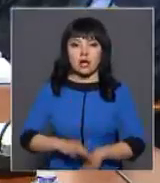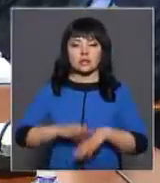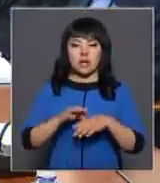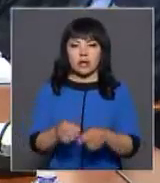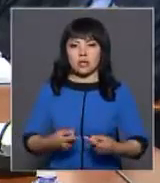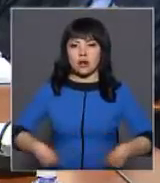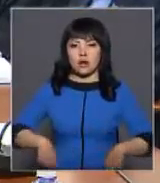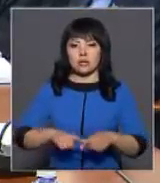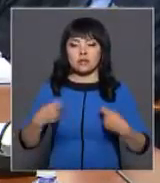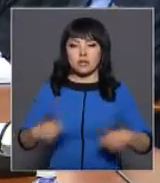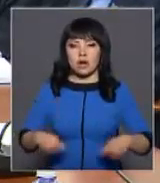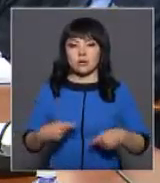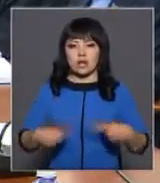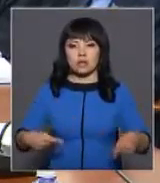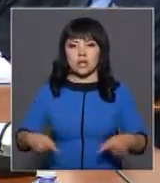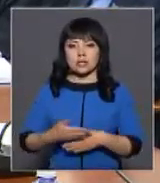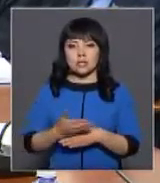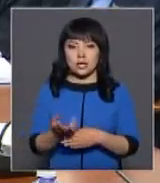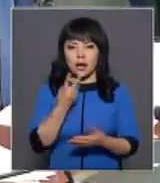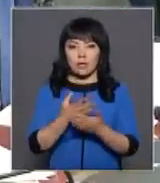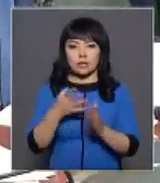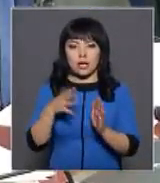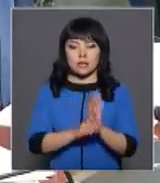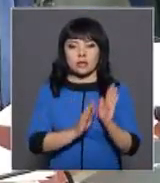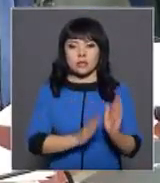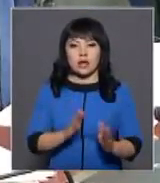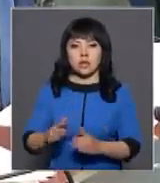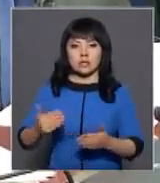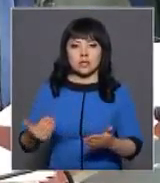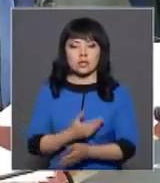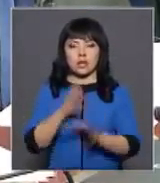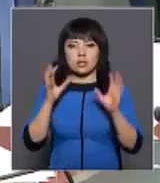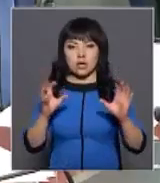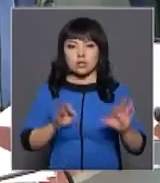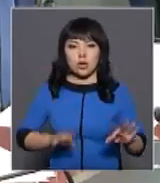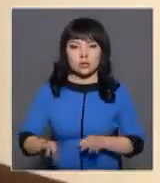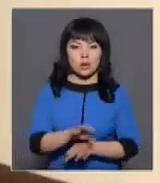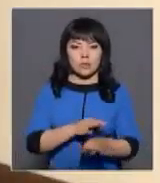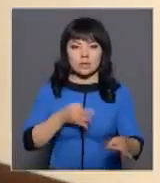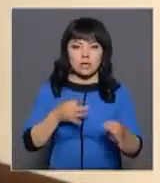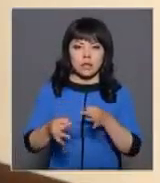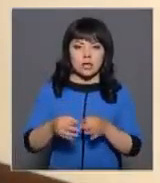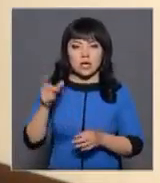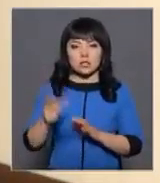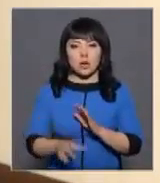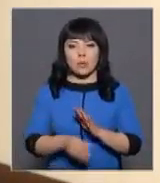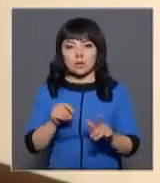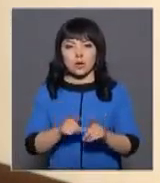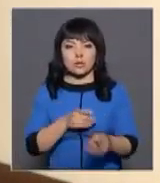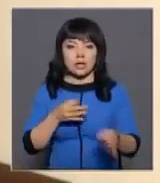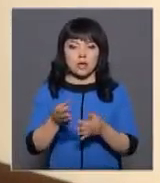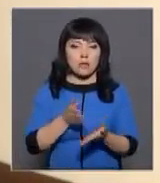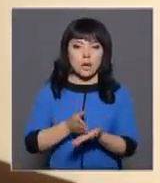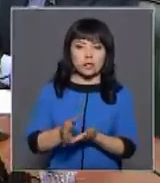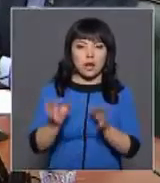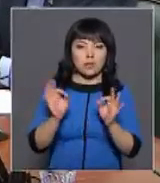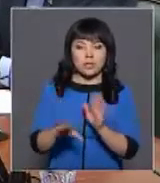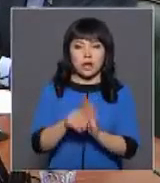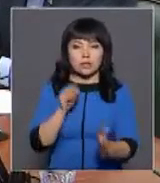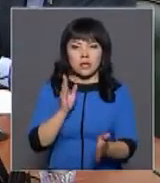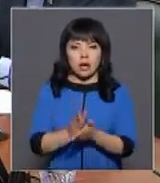шеңберінде тауарлардың сыртқы саудасын реттейтін жаңа заң жобасын талқылау барысында депутаттар осы бағыт-бағдарды